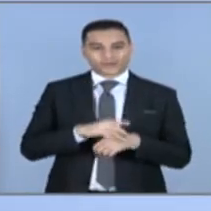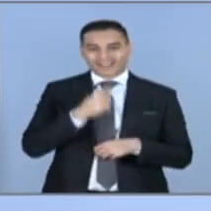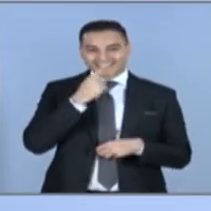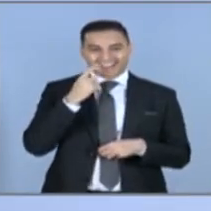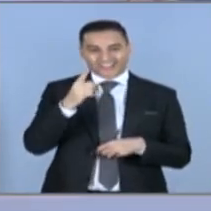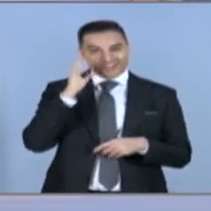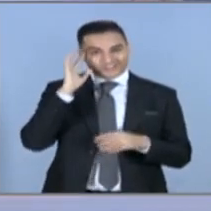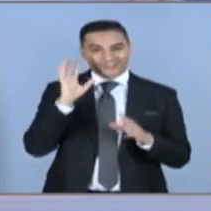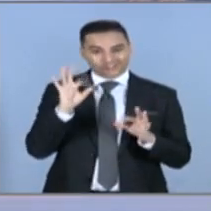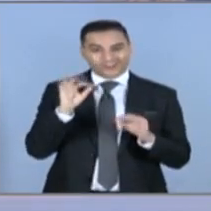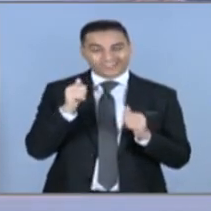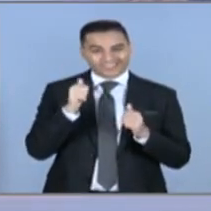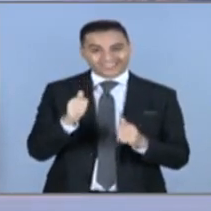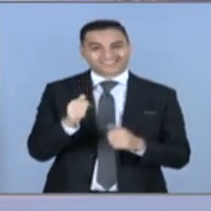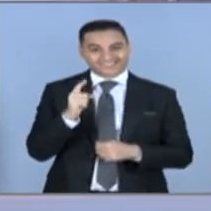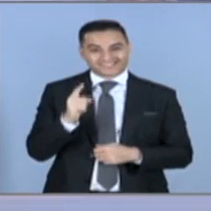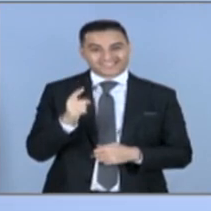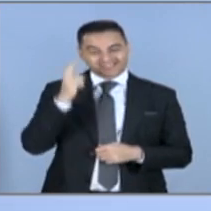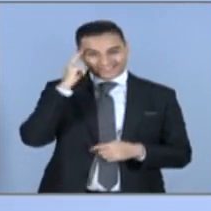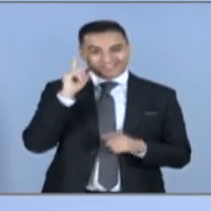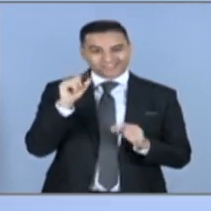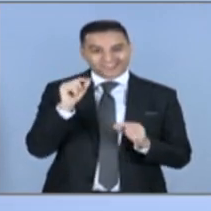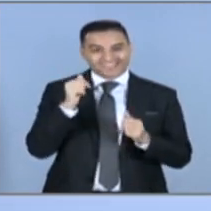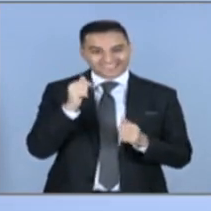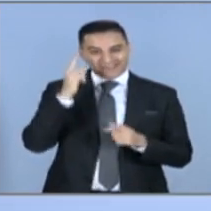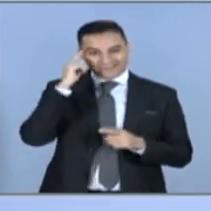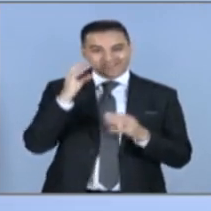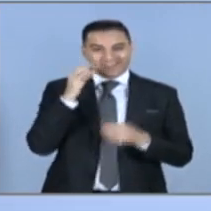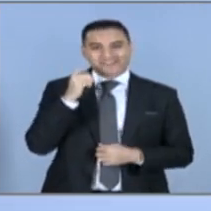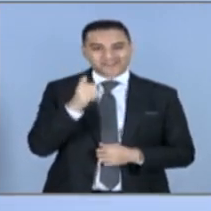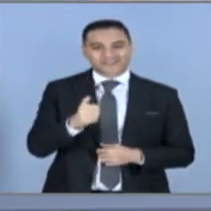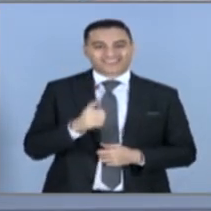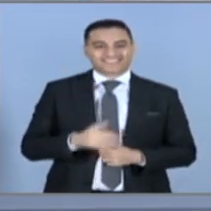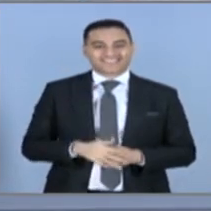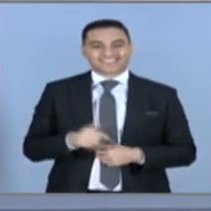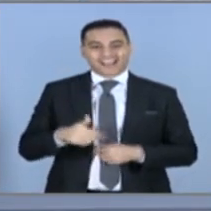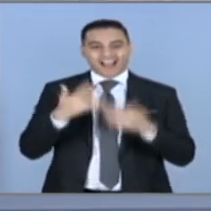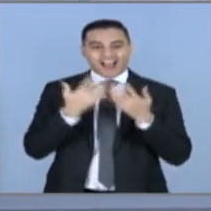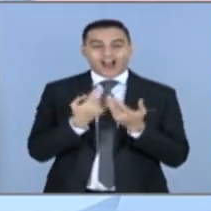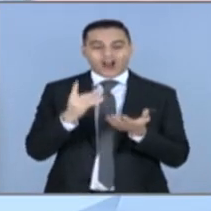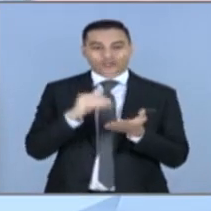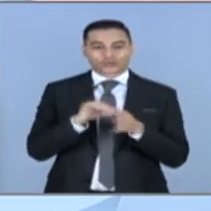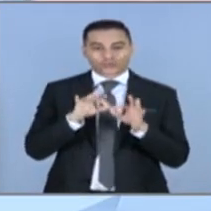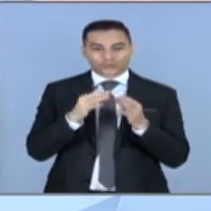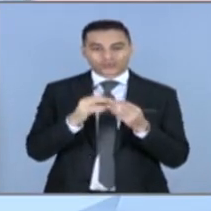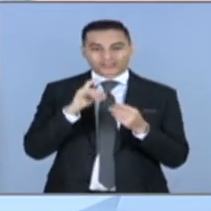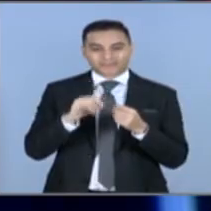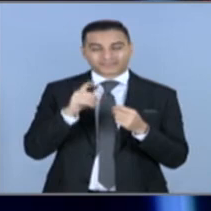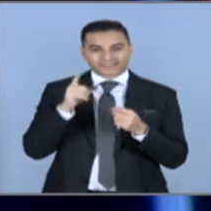شاطر. لا دكتور اسنان شاطر بيفكر كويس. 10 نقط. 50 عائله ابو